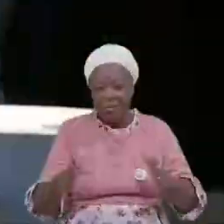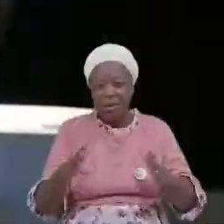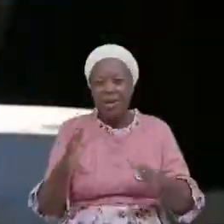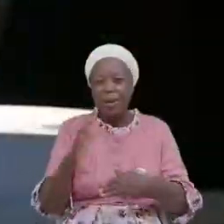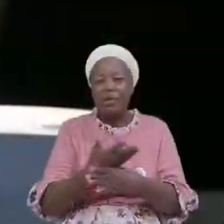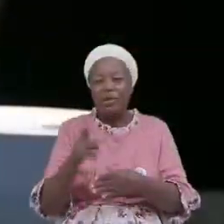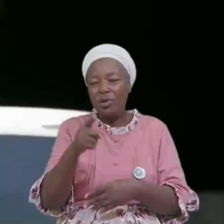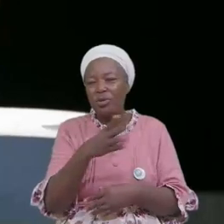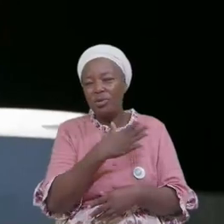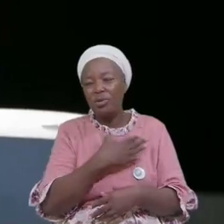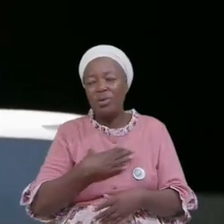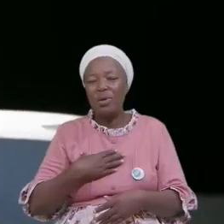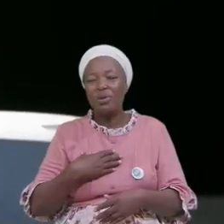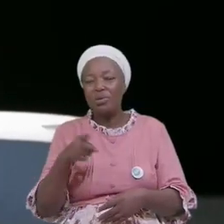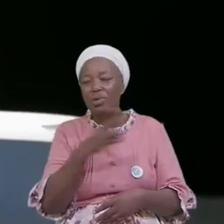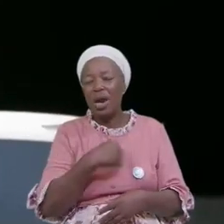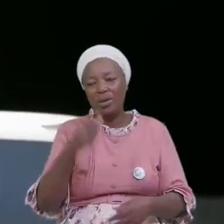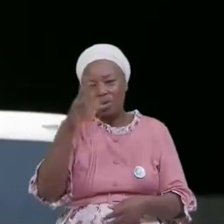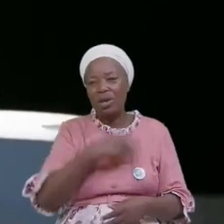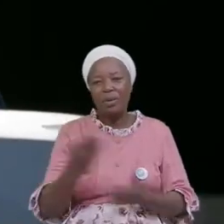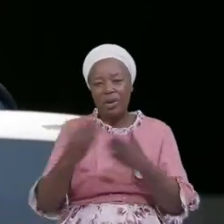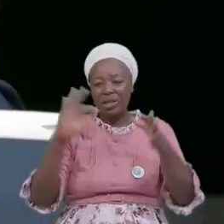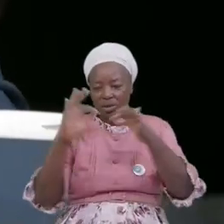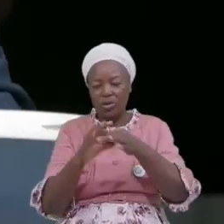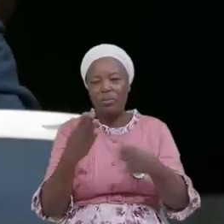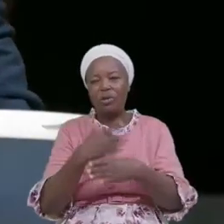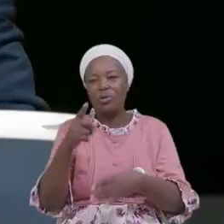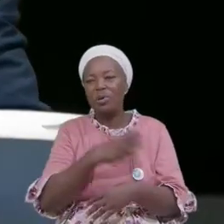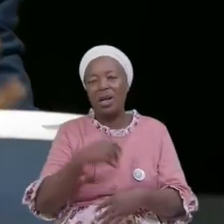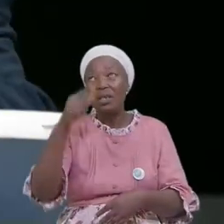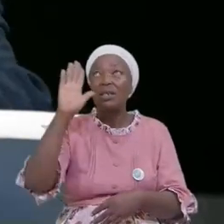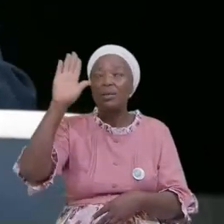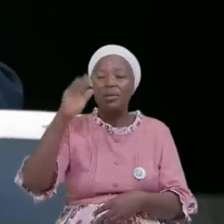Dieu et qui apporte la réconciliation à Dieu.